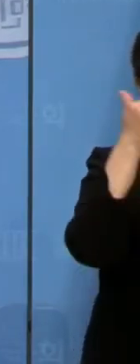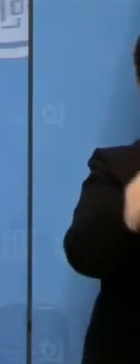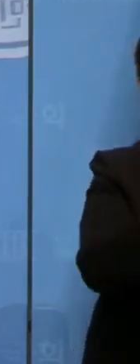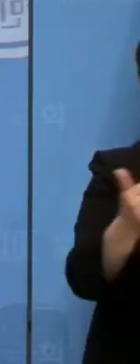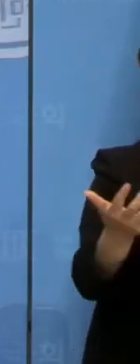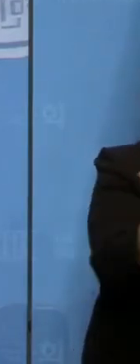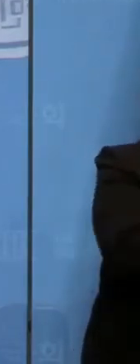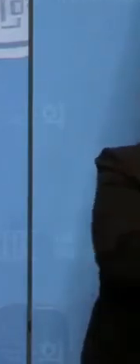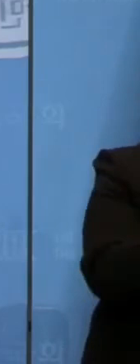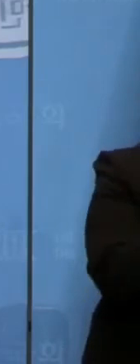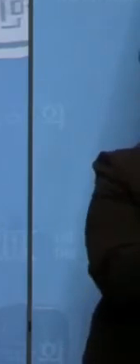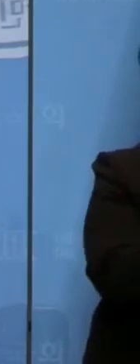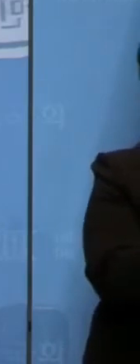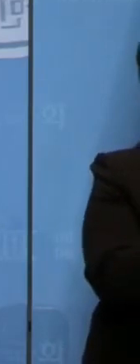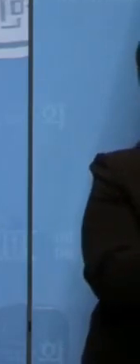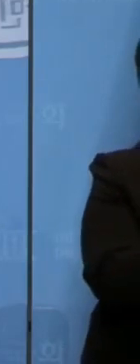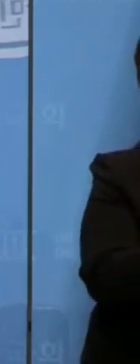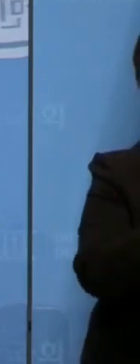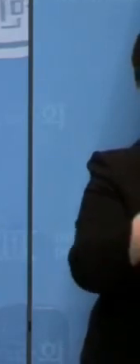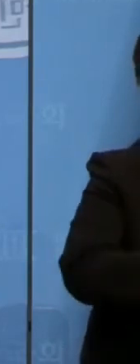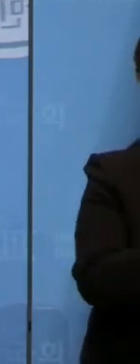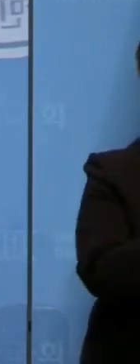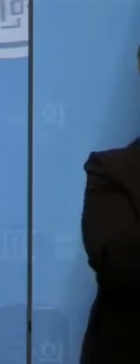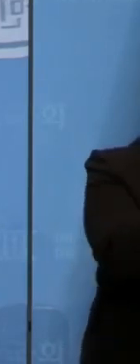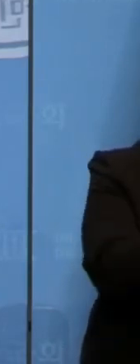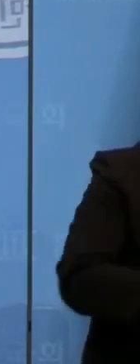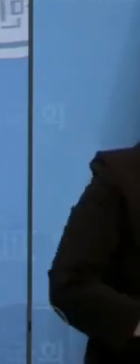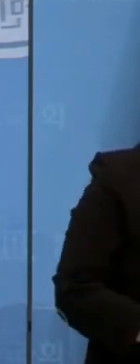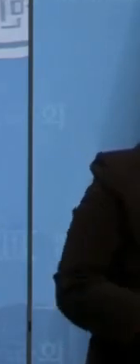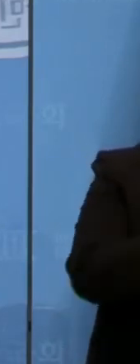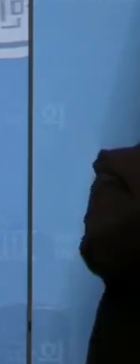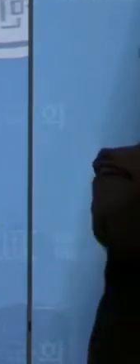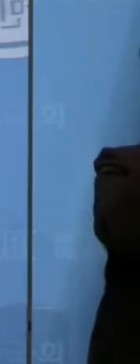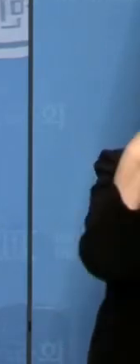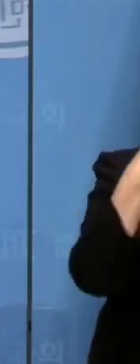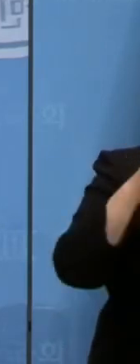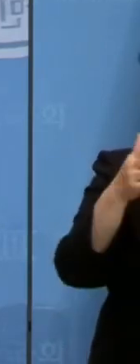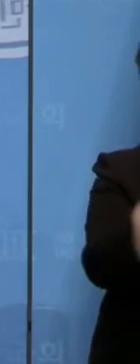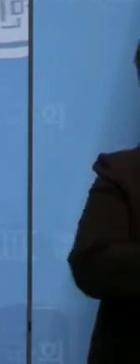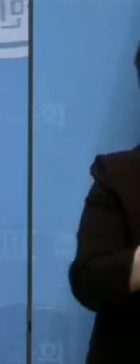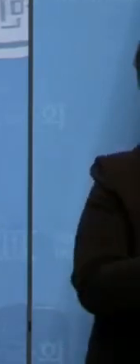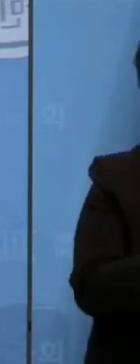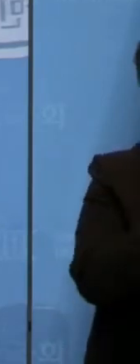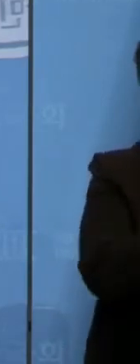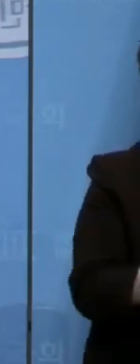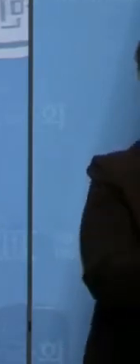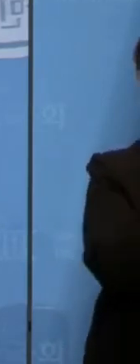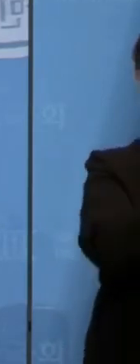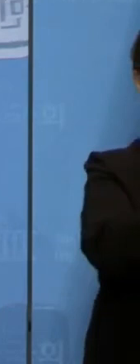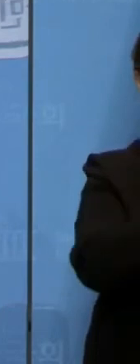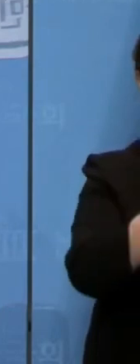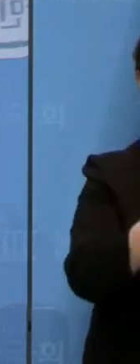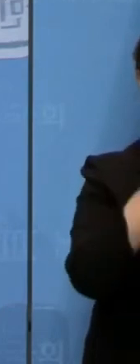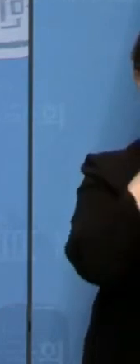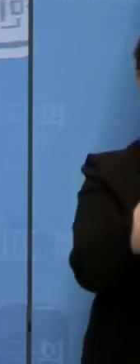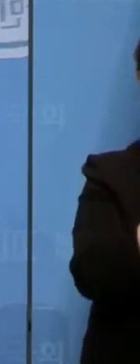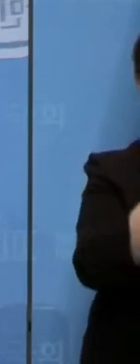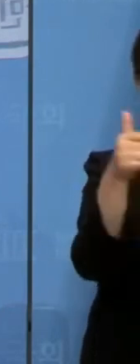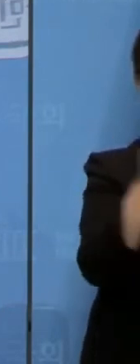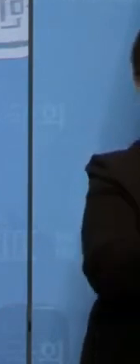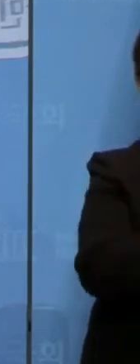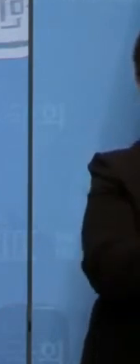소극적이고 방어적인 대응입니다. 우리 정부와 국회가 미얀마 사태의 악화를 막기 위해 할 수 있는 일은 충분히